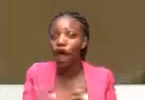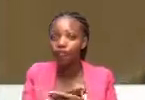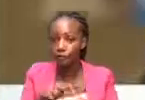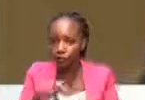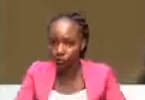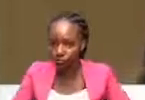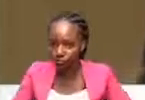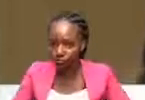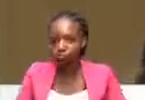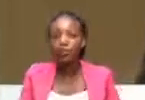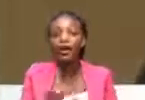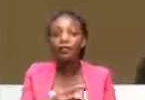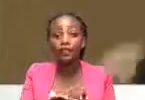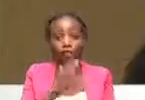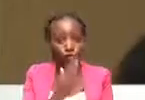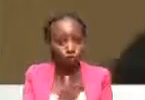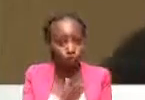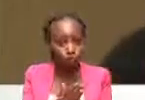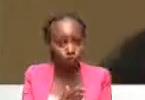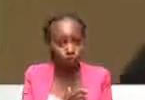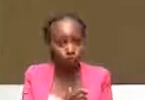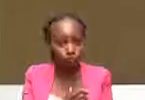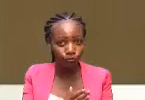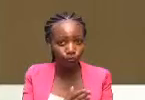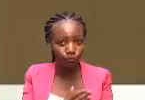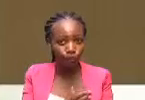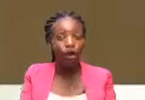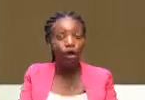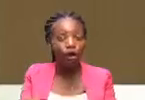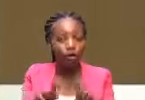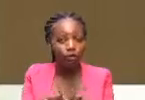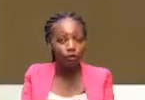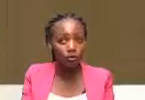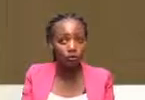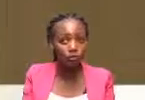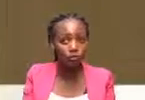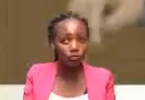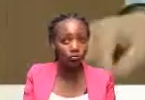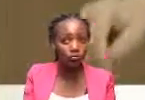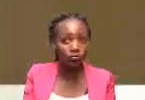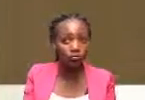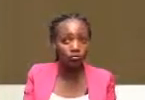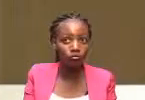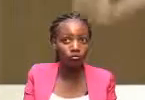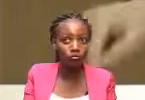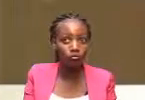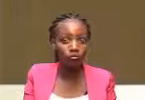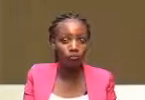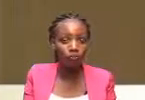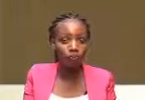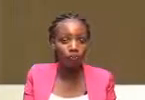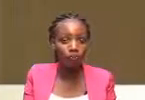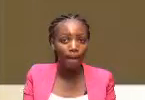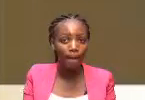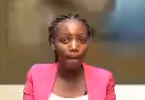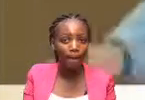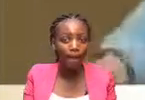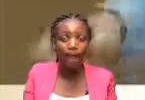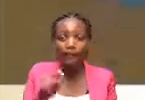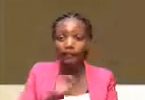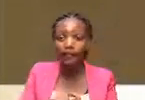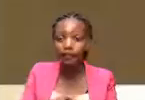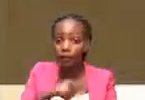ni hatari. Namna hiyo, abe sema kwamba when it is women, it is clear. But ikikuja kwa